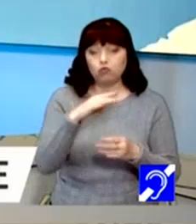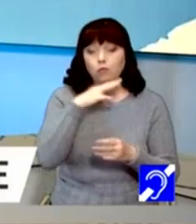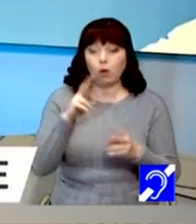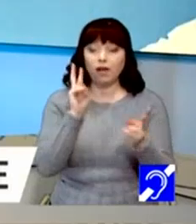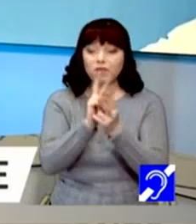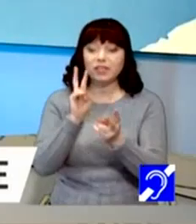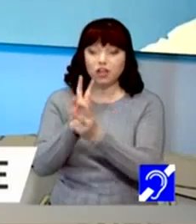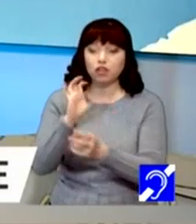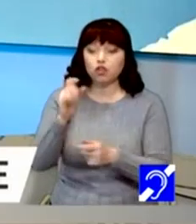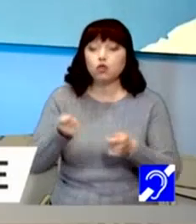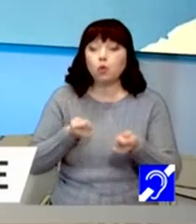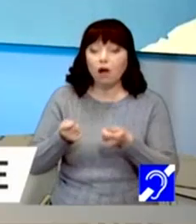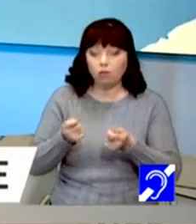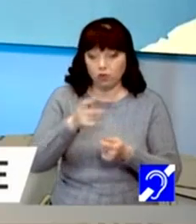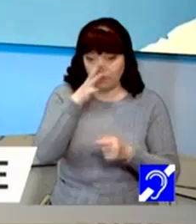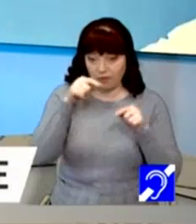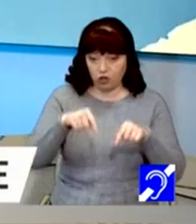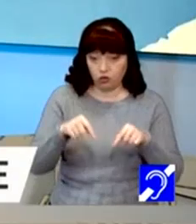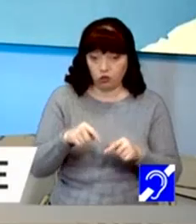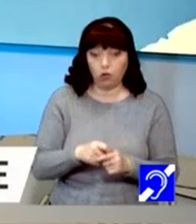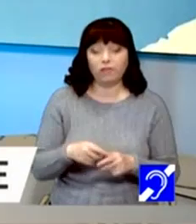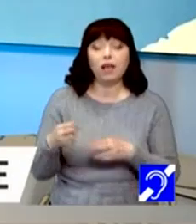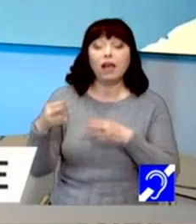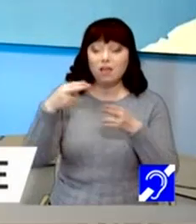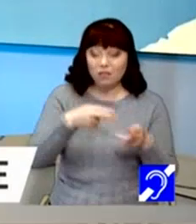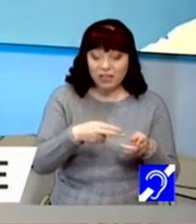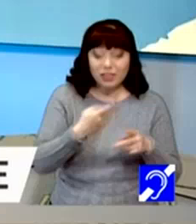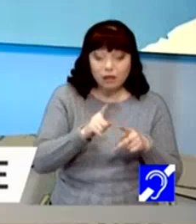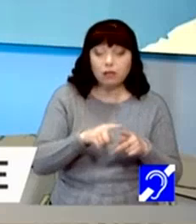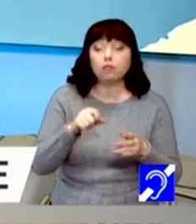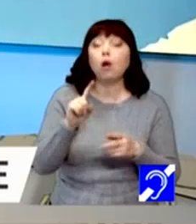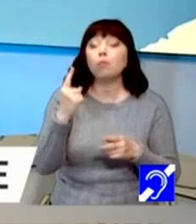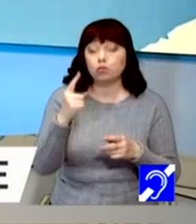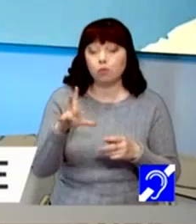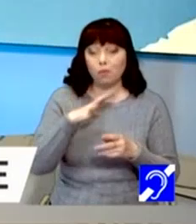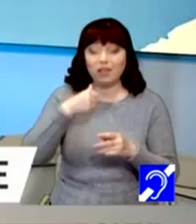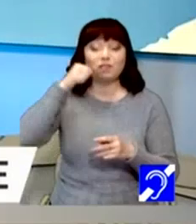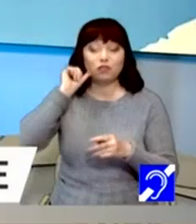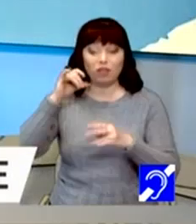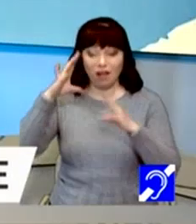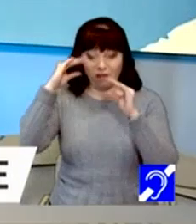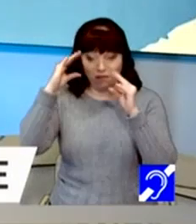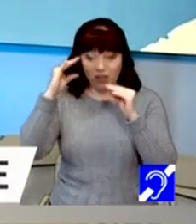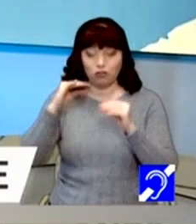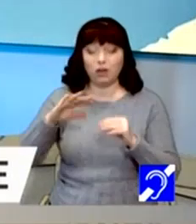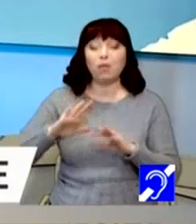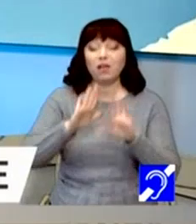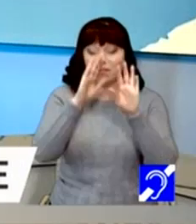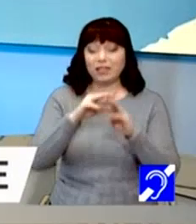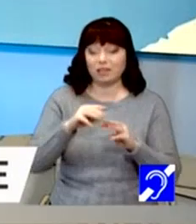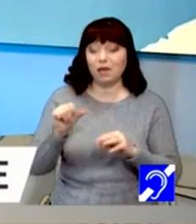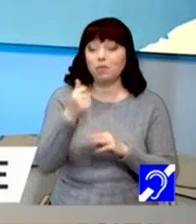intrevederi cu autoritățile de la Chișinău vizita are loc după ce aseară un grup de lucru condus de spre ministrul pentru